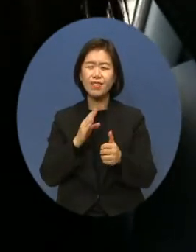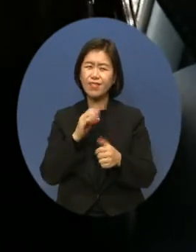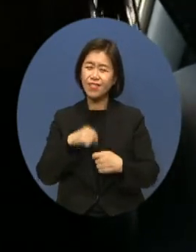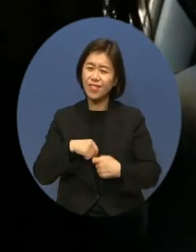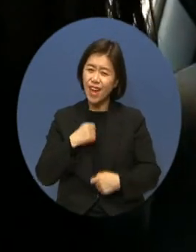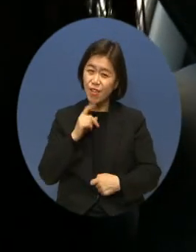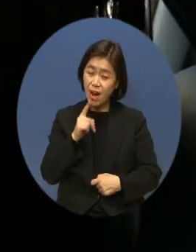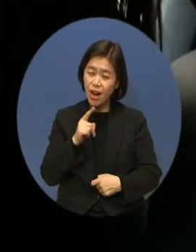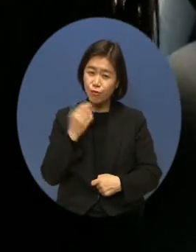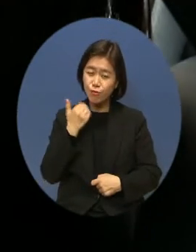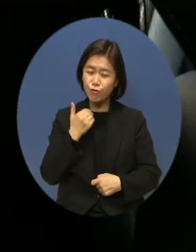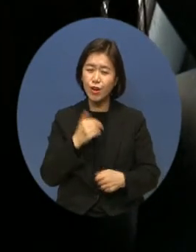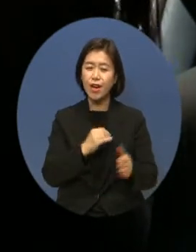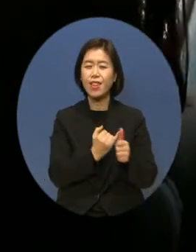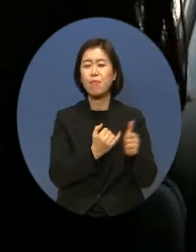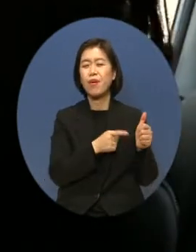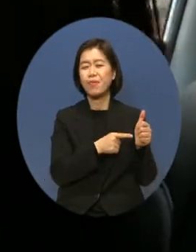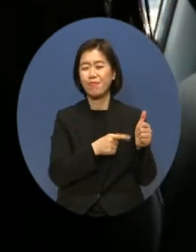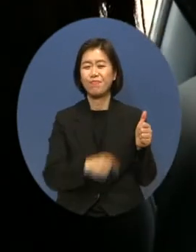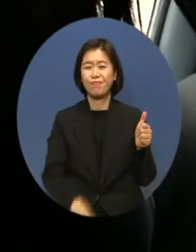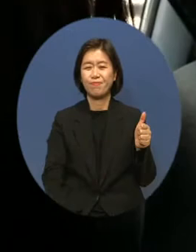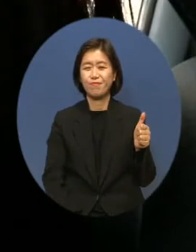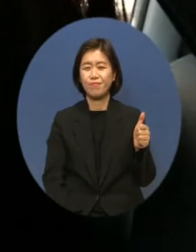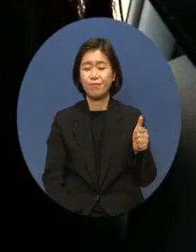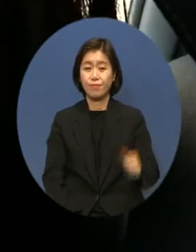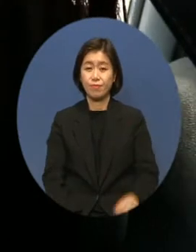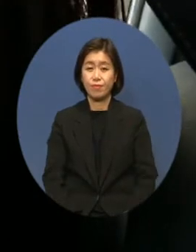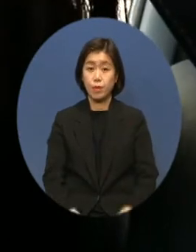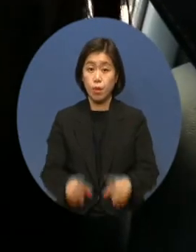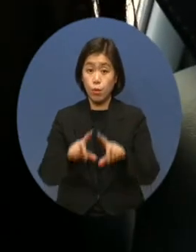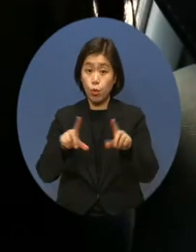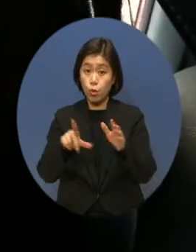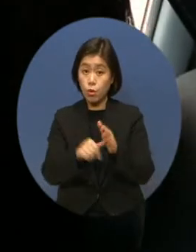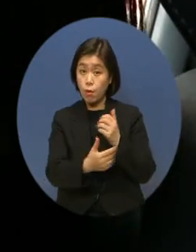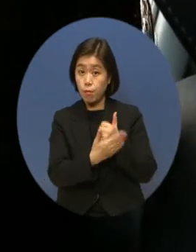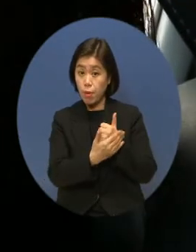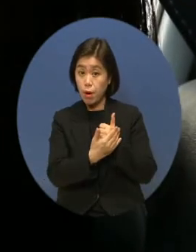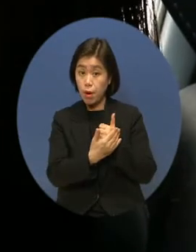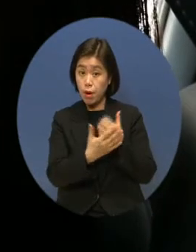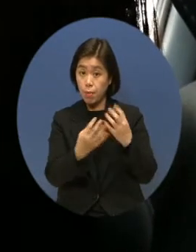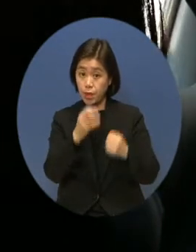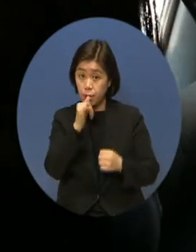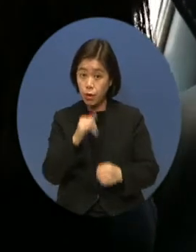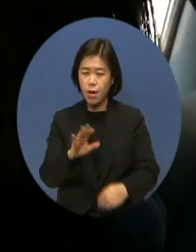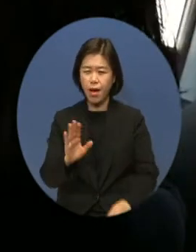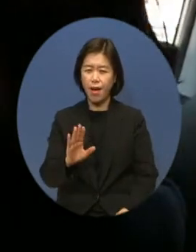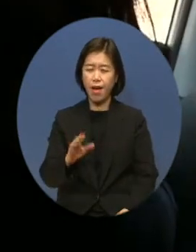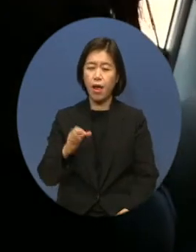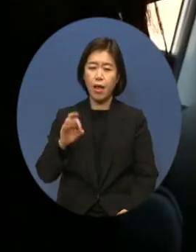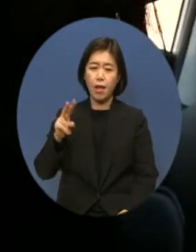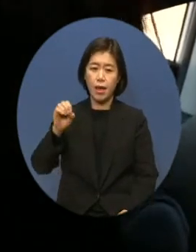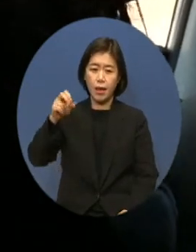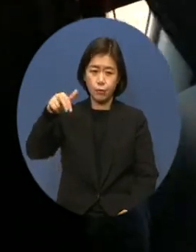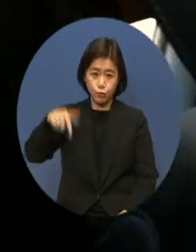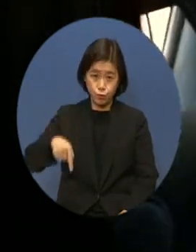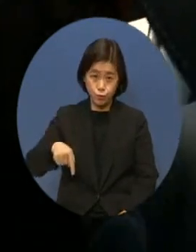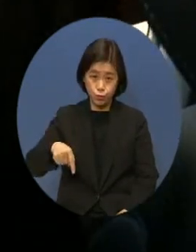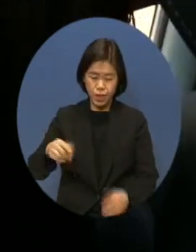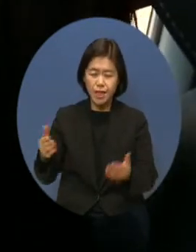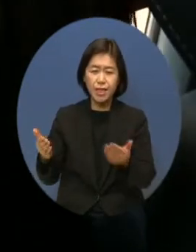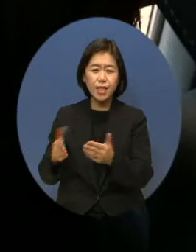이렇게 매번 이렇게 태워주시나 봐요, 이동하시면서? 아니요, 이제 양주에서 볼 일이 있을 때에 뭐 이렇게